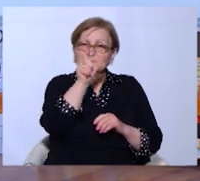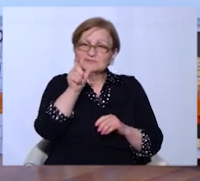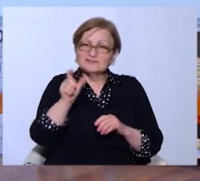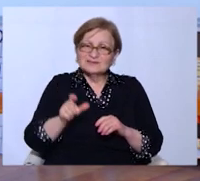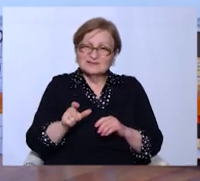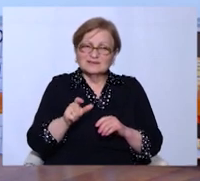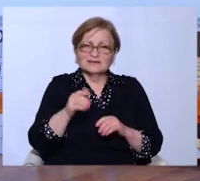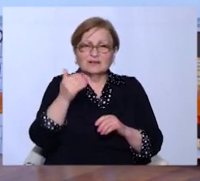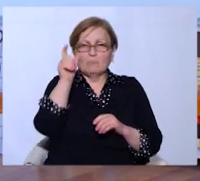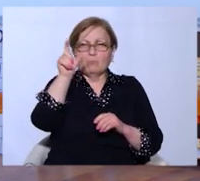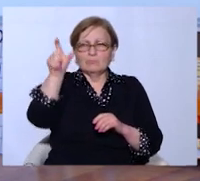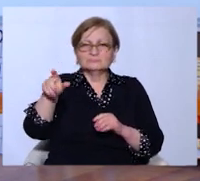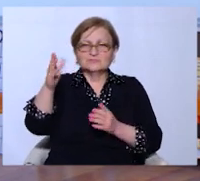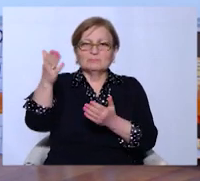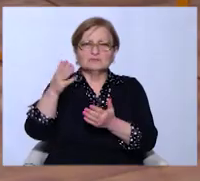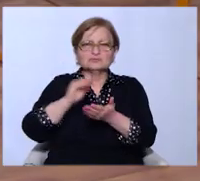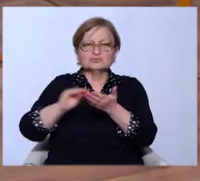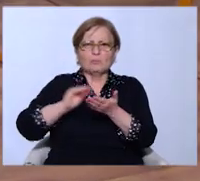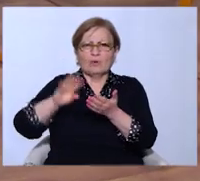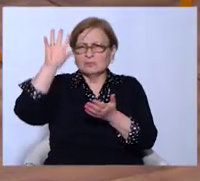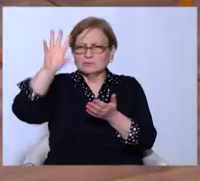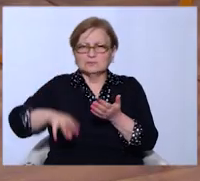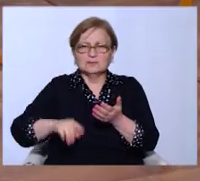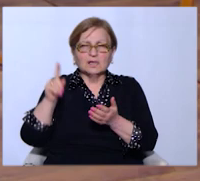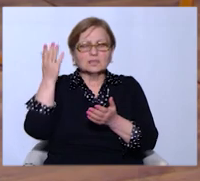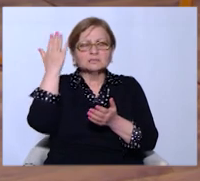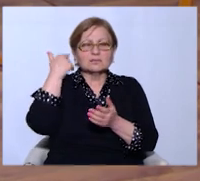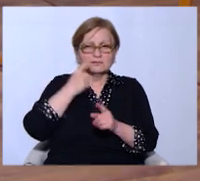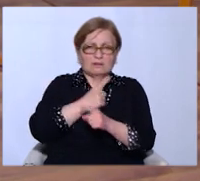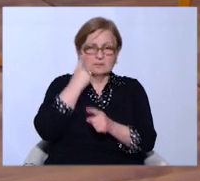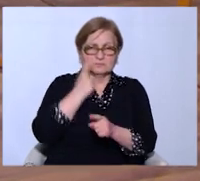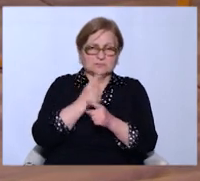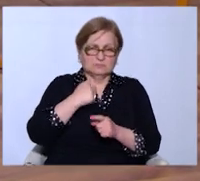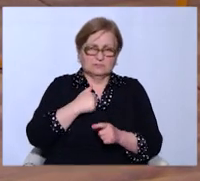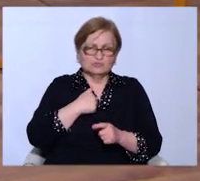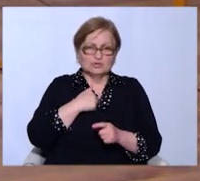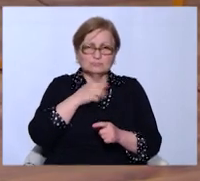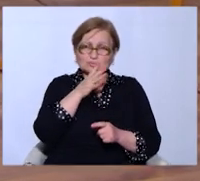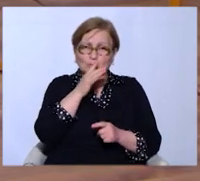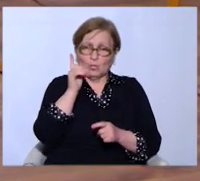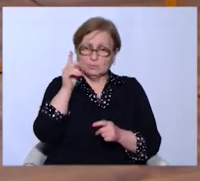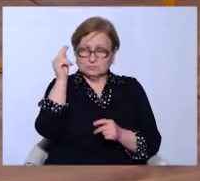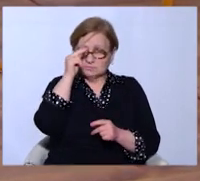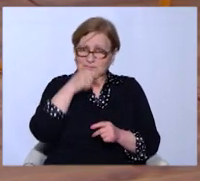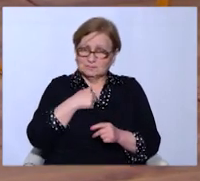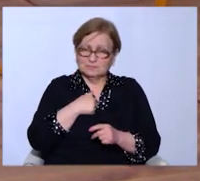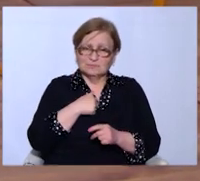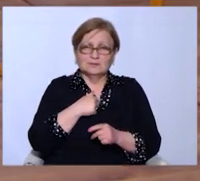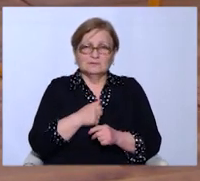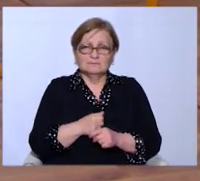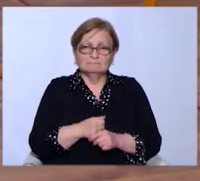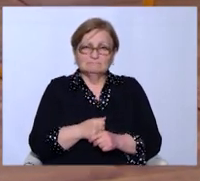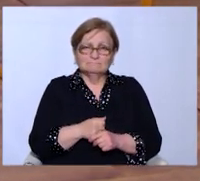და პოეტთა იმ შემოქმედებასაც, რომელიც იგრძალებოდა ჩემს სკოლის მოსწავლეობის დროს.